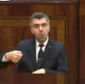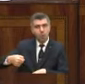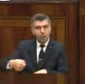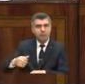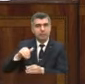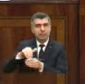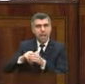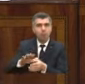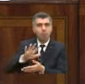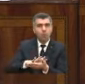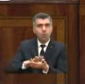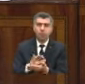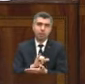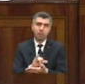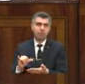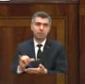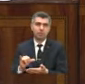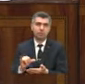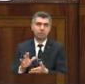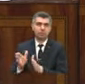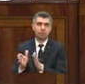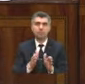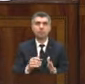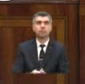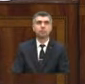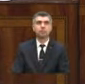غادي يمشيو باش غادي ندخلوا بهم هذه الانتخابات.